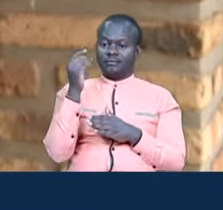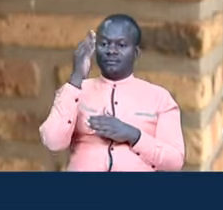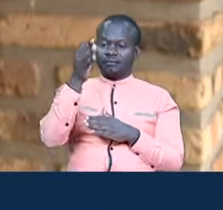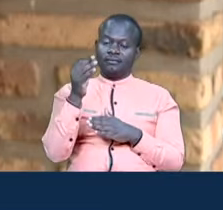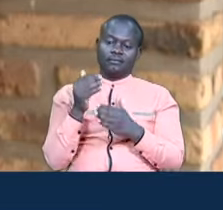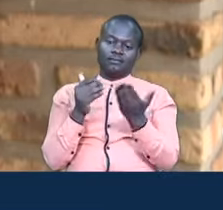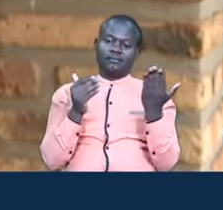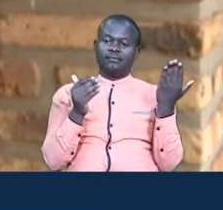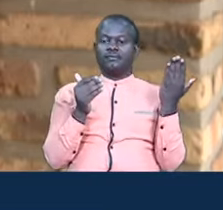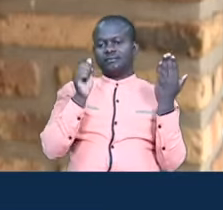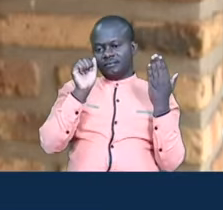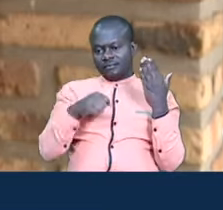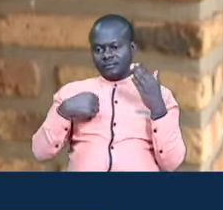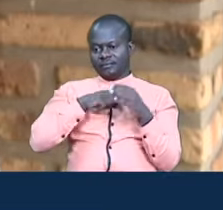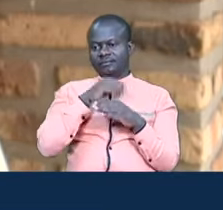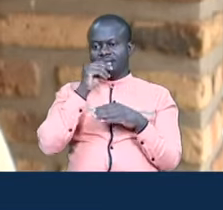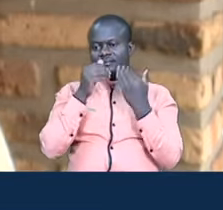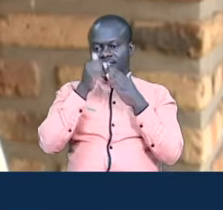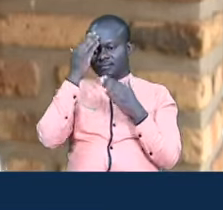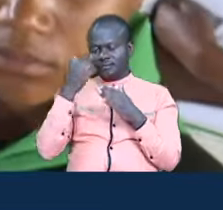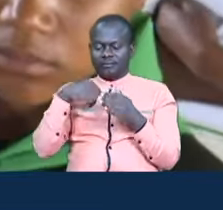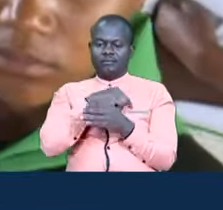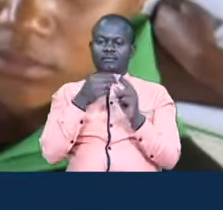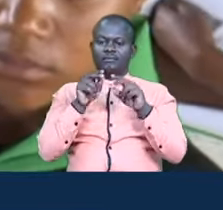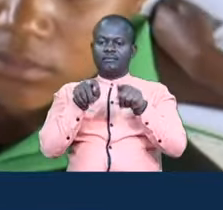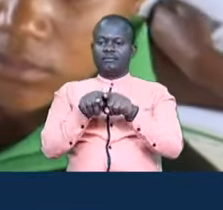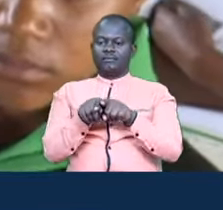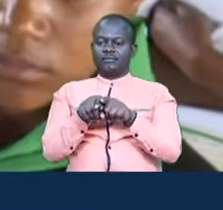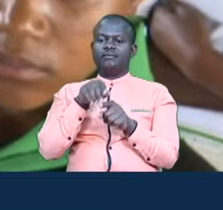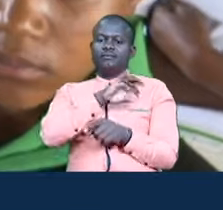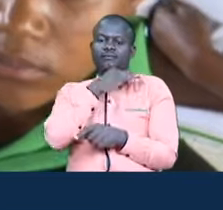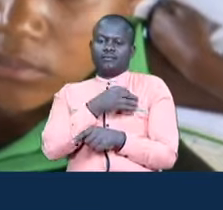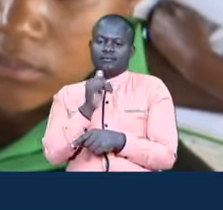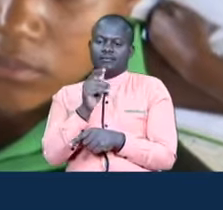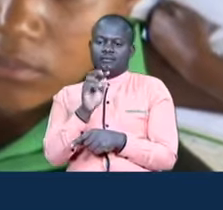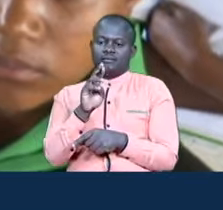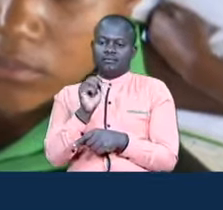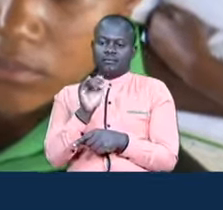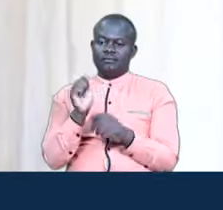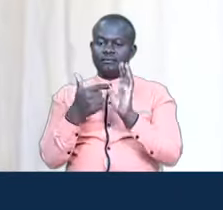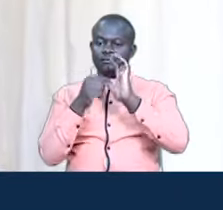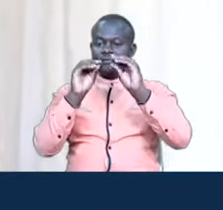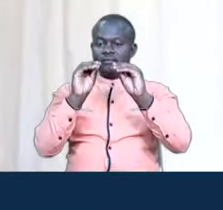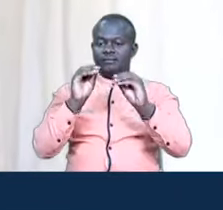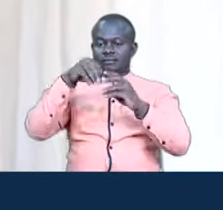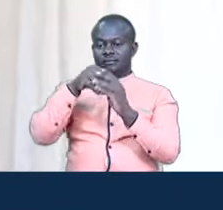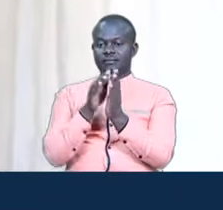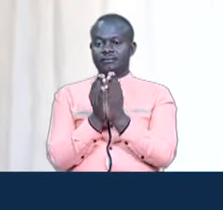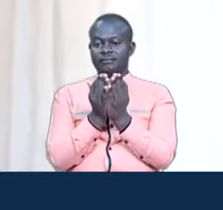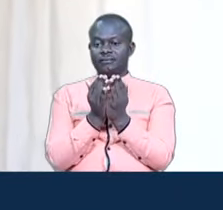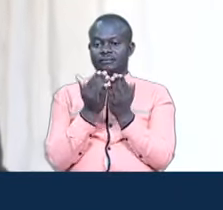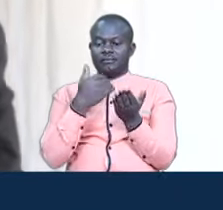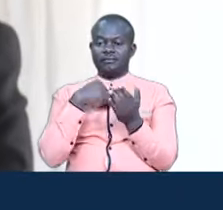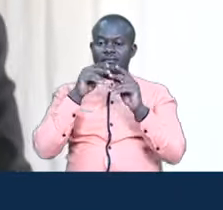ubuheta, ubuheta bushobora kuzavuga buti kuki imfura zabayeho zirye. Padiri Iyakaremye agaragaza ko inyigisho zikubiye mu gatabo Gwiza